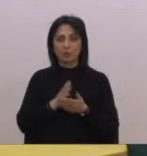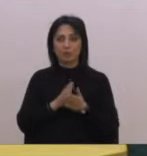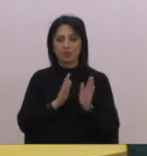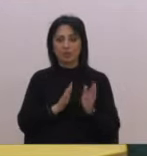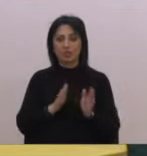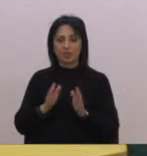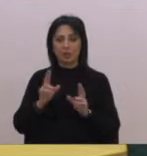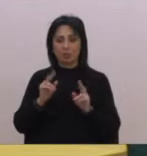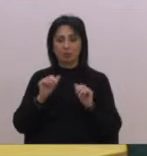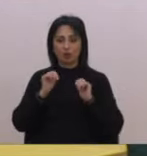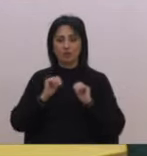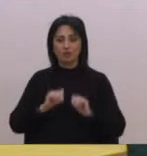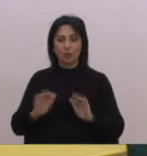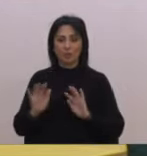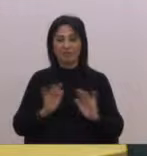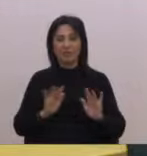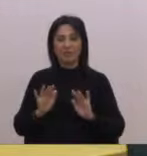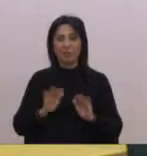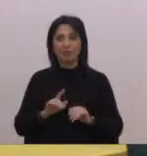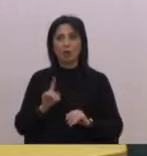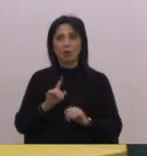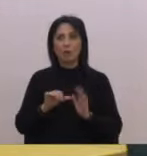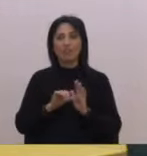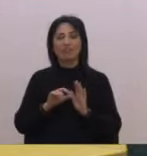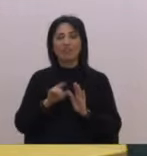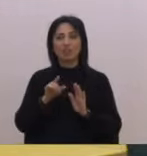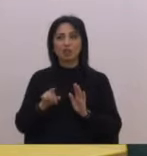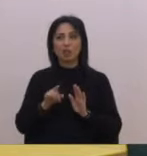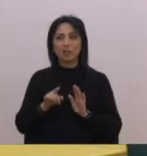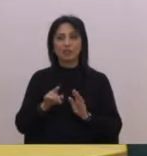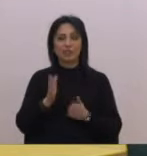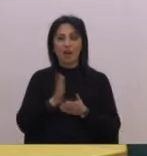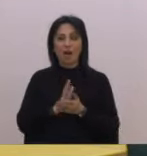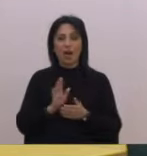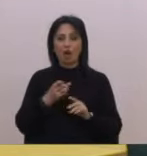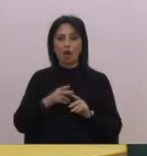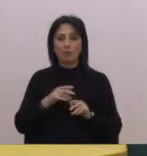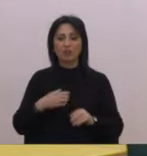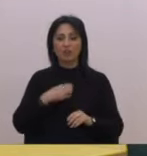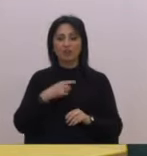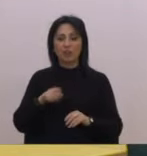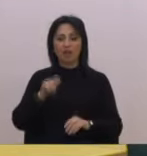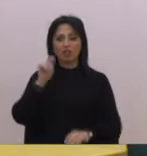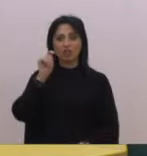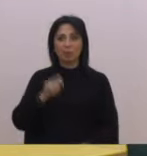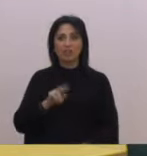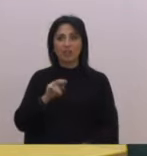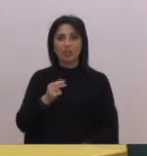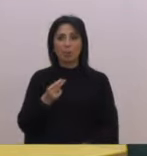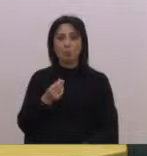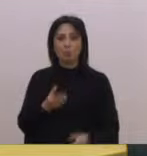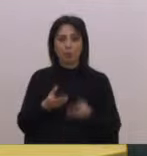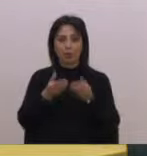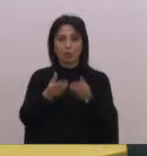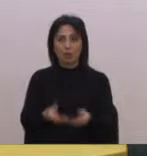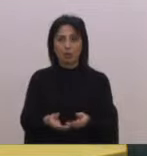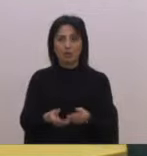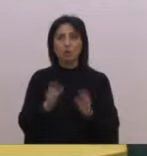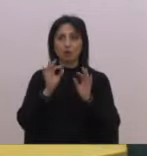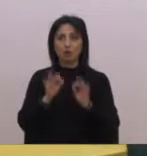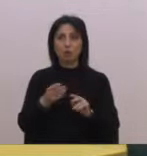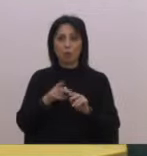სტაბილური და მშვიდობიანი ვითარება, რომ ინვესტორს არ კონდეს იმის შიში, რომ აქ ჩამოვიდეს და ფული დააბანდოს. Და